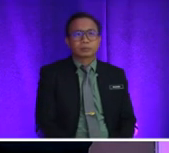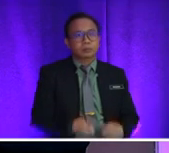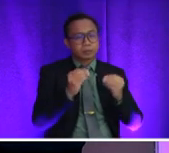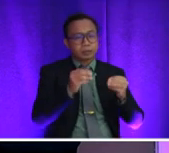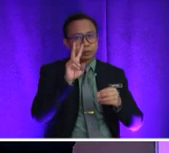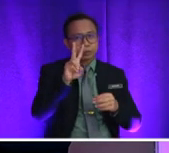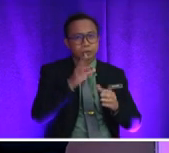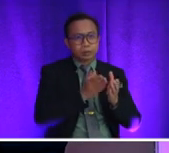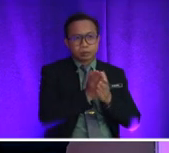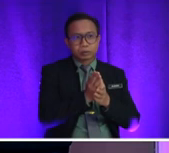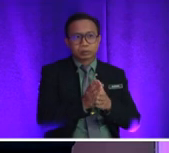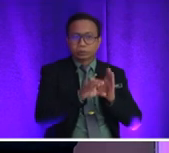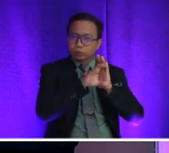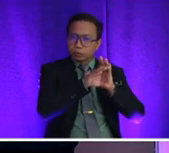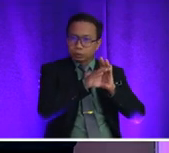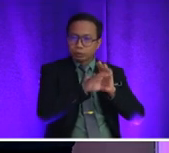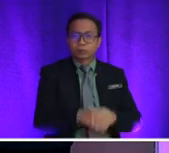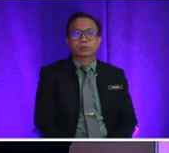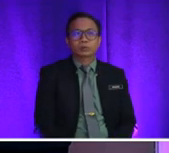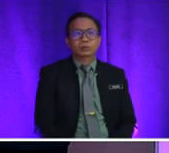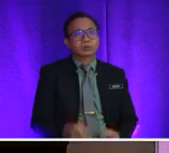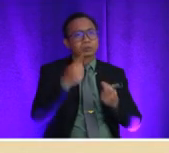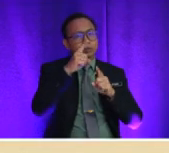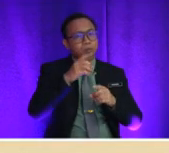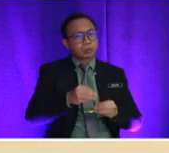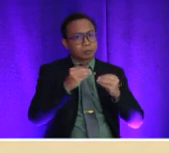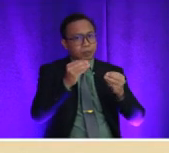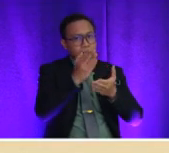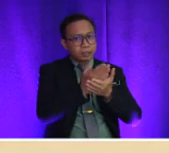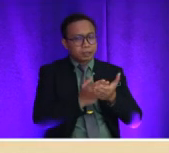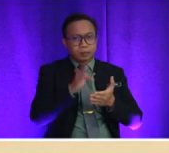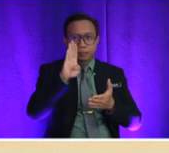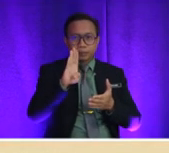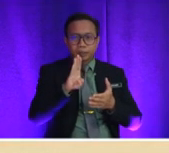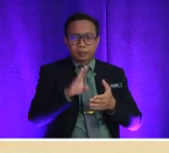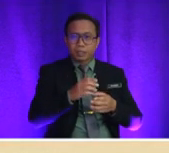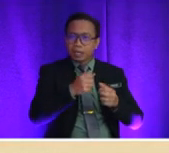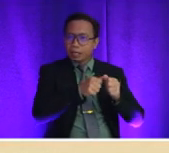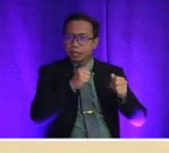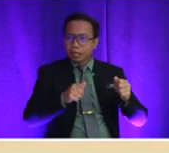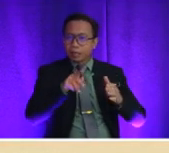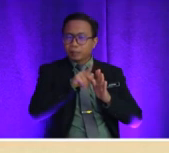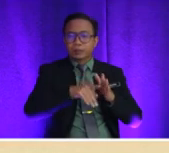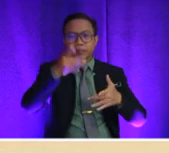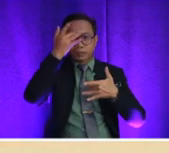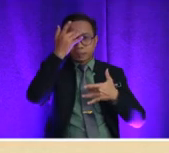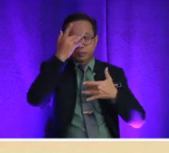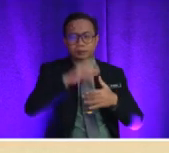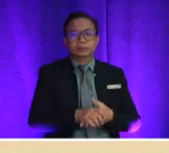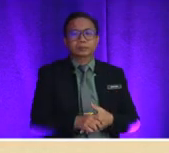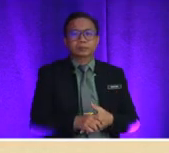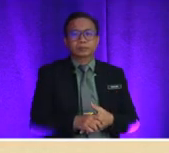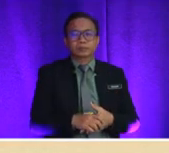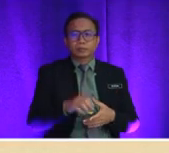dua terus jawaban contoh bagian be oke mencegah penyakit macam mana yang pertama kita melakukan